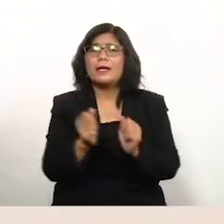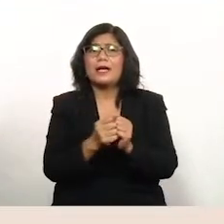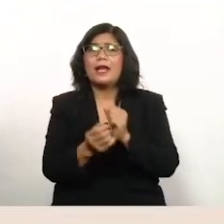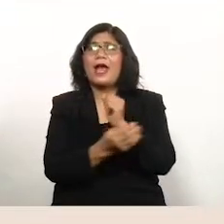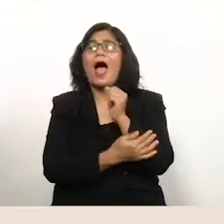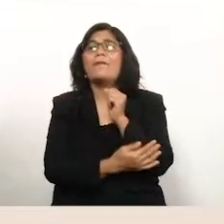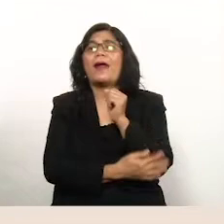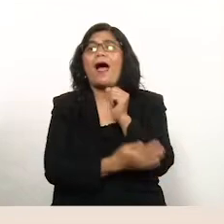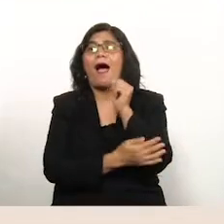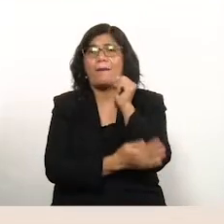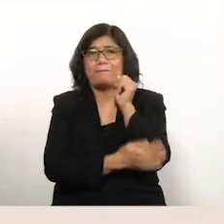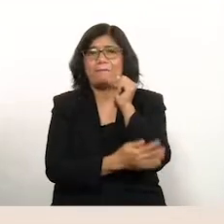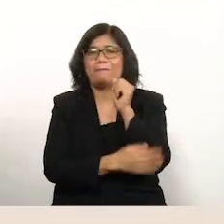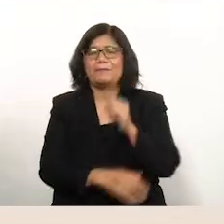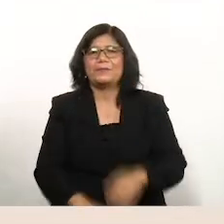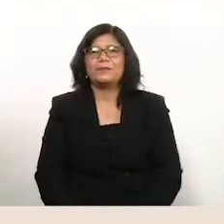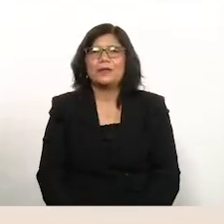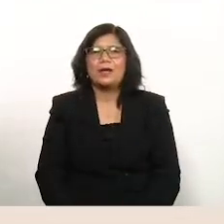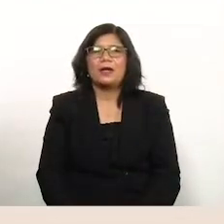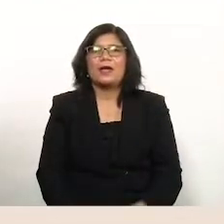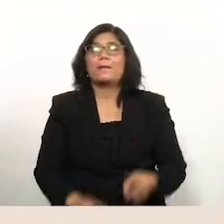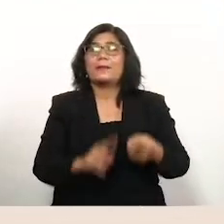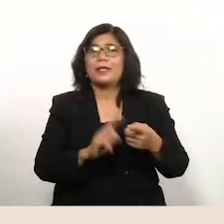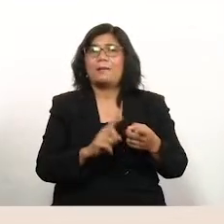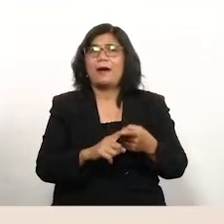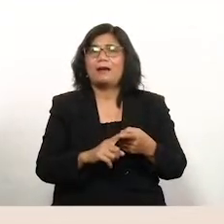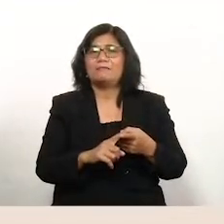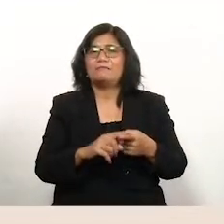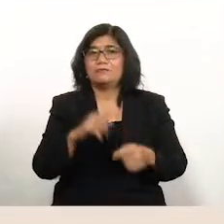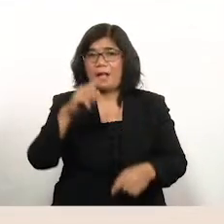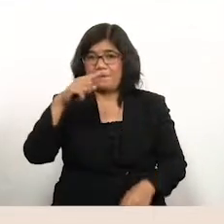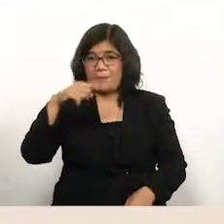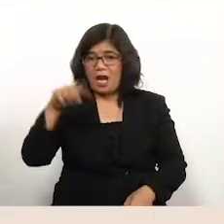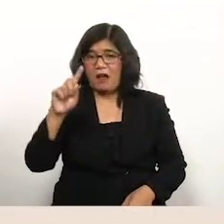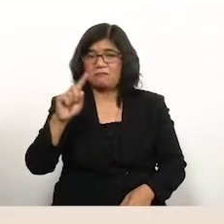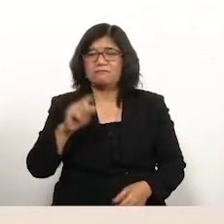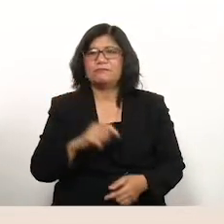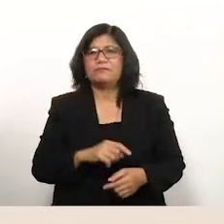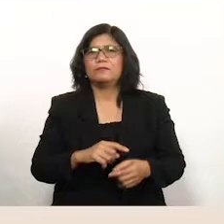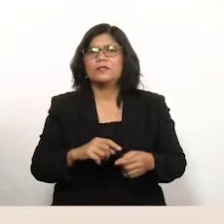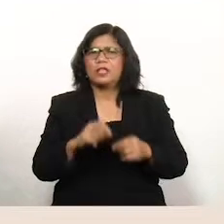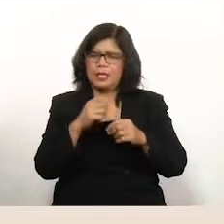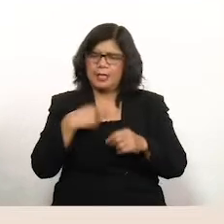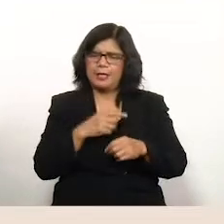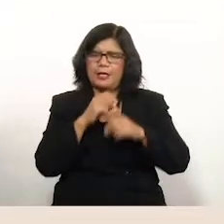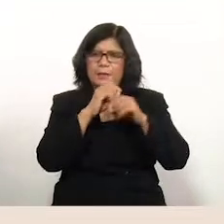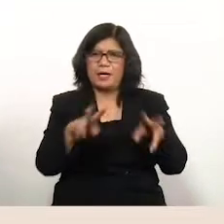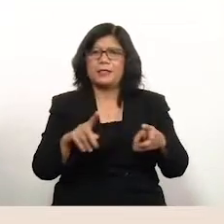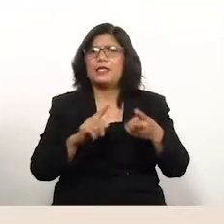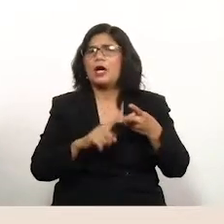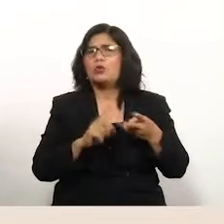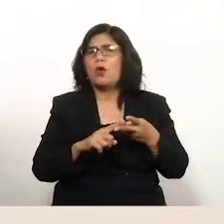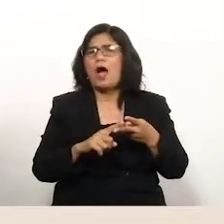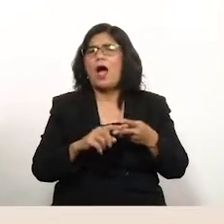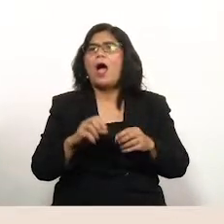AJ yang benar yang pertama kita lah orang diberkati Hai yang kedua berkat bukan